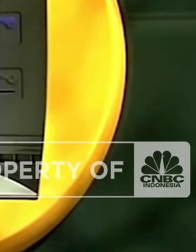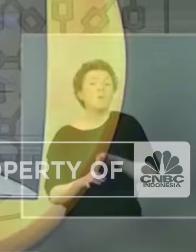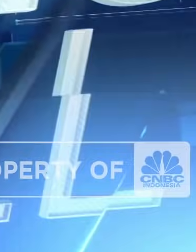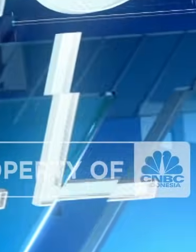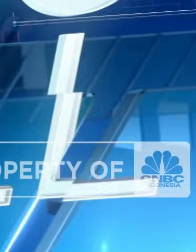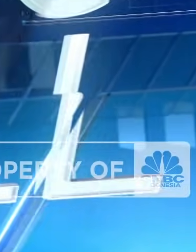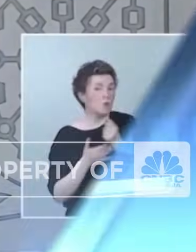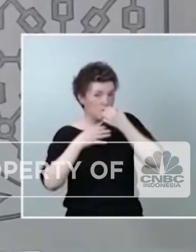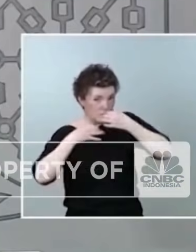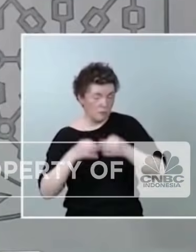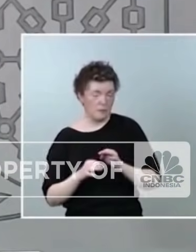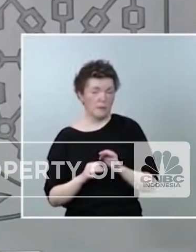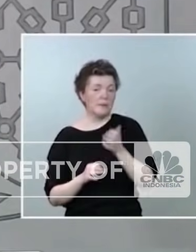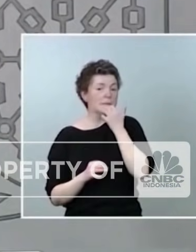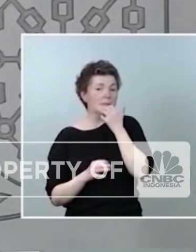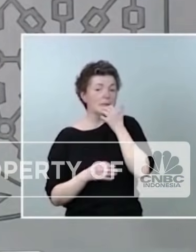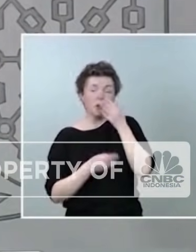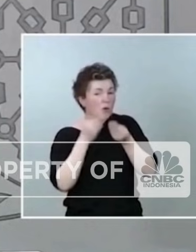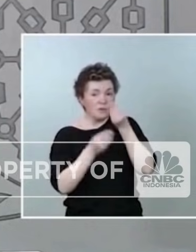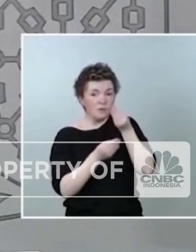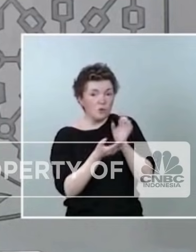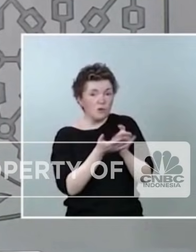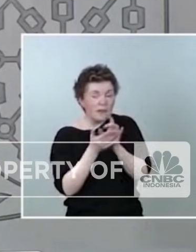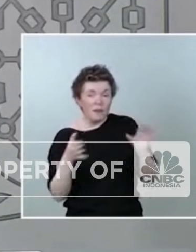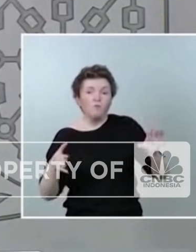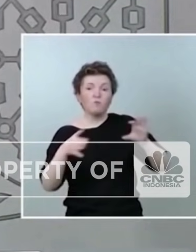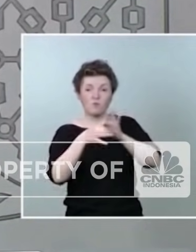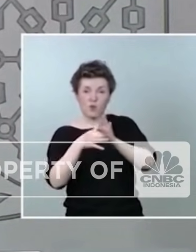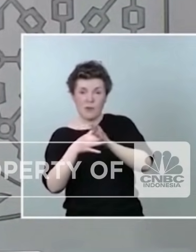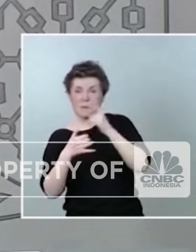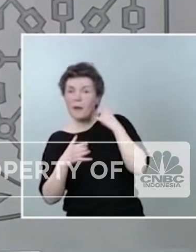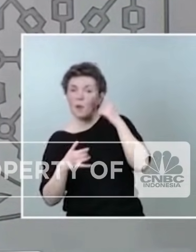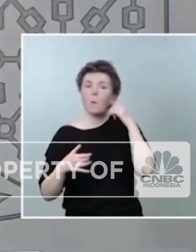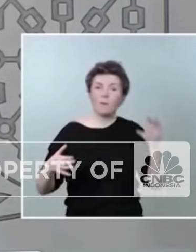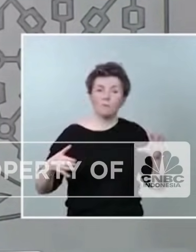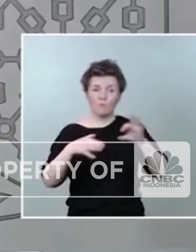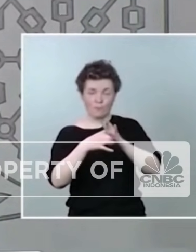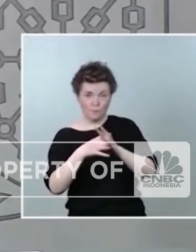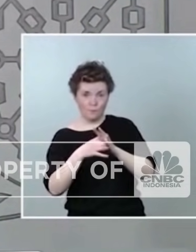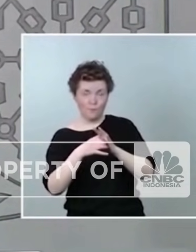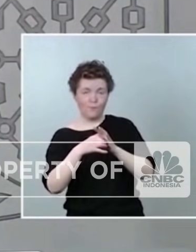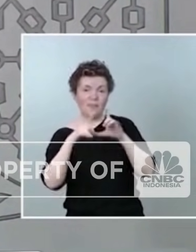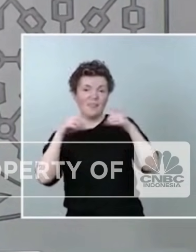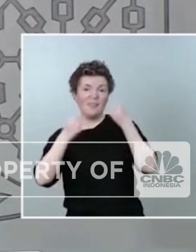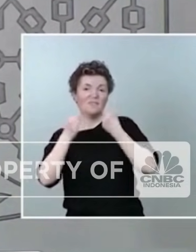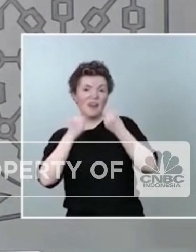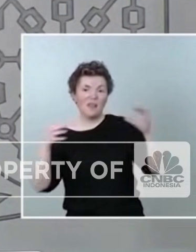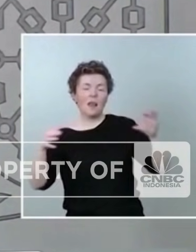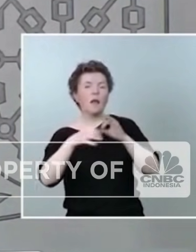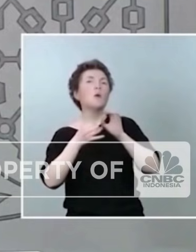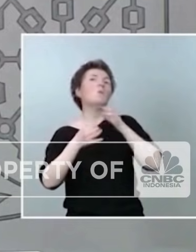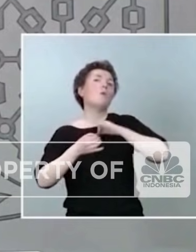Hai kamu sedang produksi.doc lafusion ekor repot entengin March yang tidak Vina Vira eh karyamu hablando